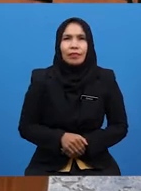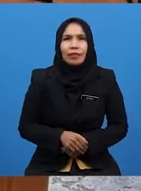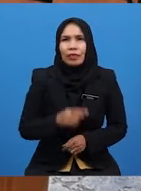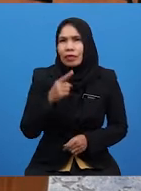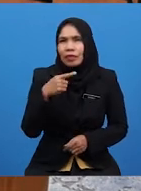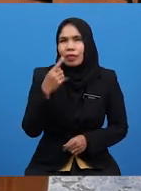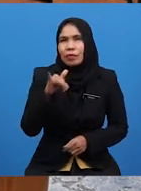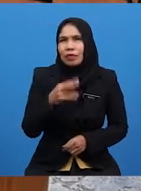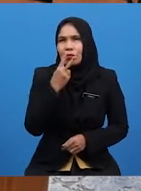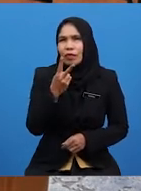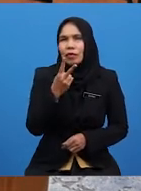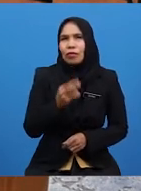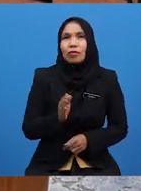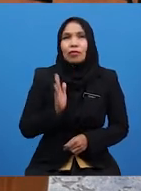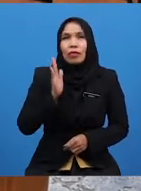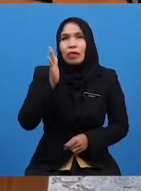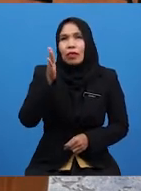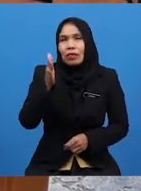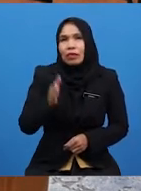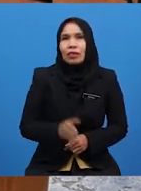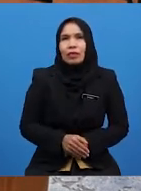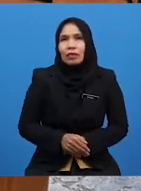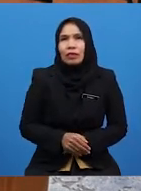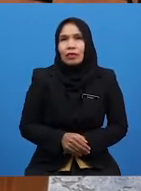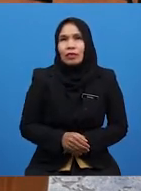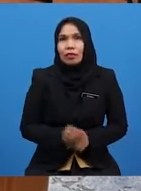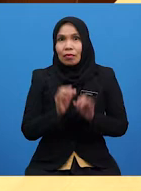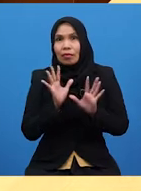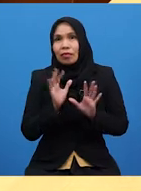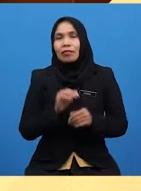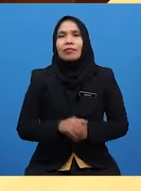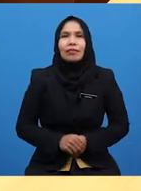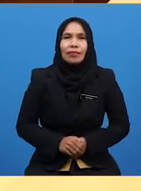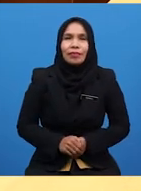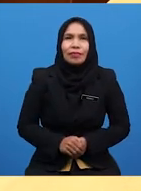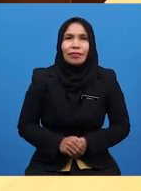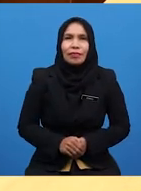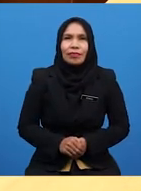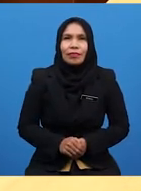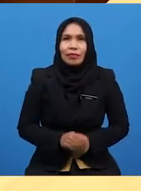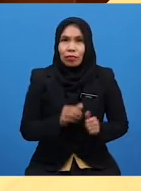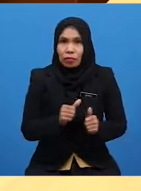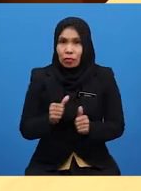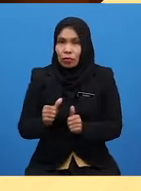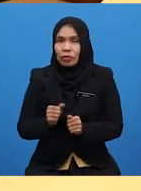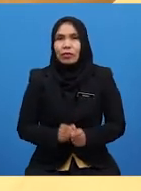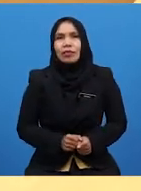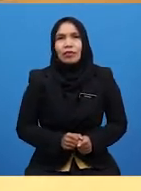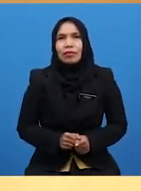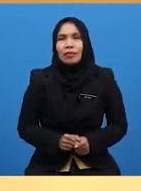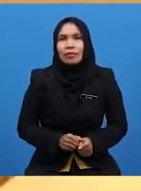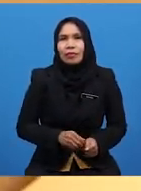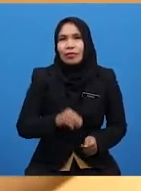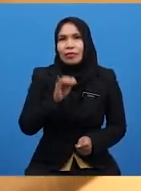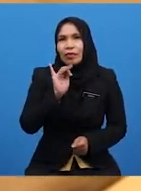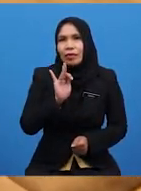melihatnya pasti akan terpegang Gun dengan keunikannya Hai susunan physical ruang dan